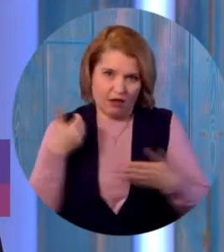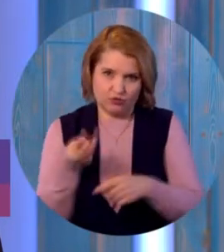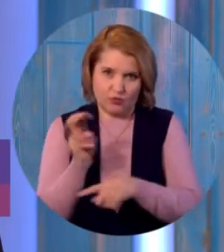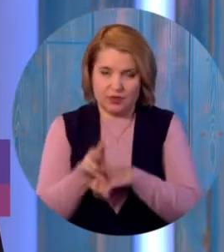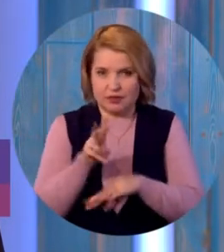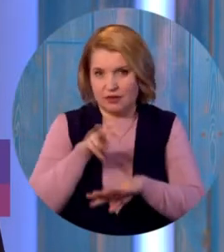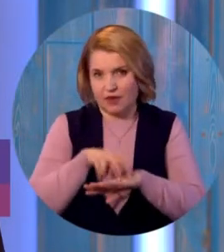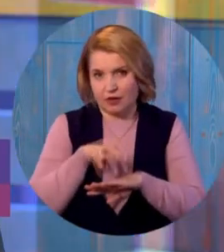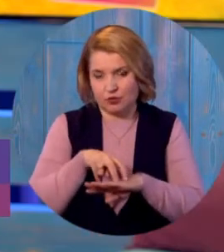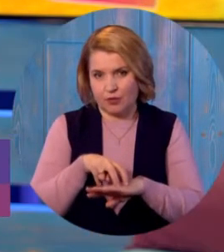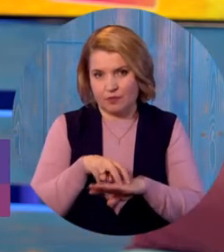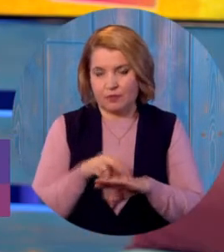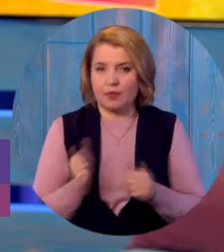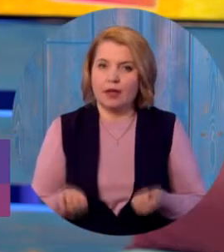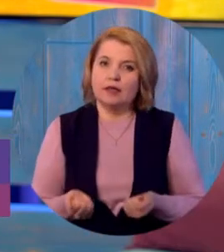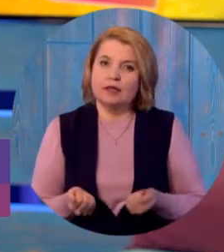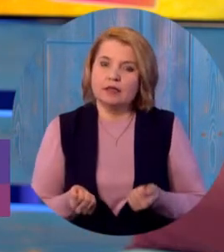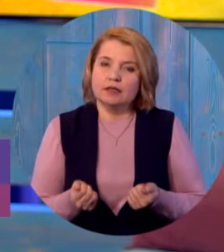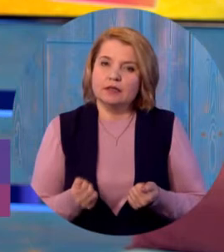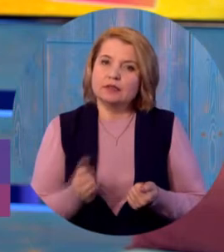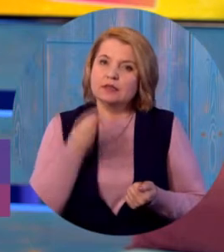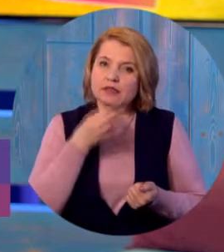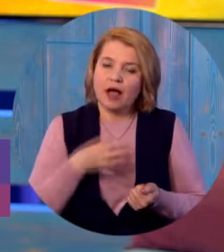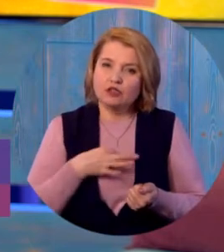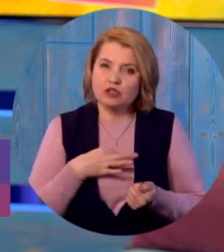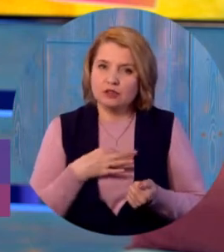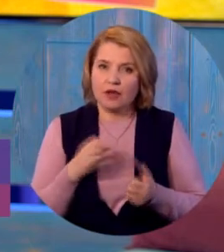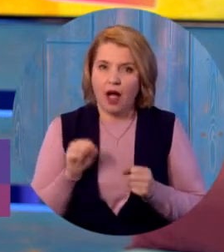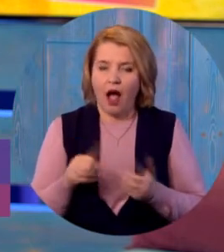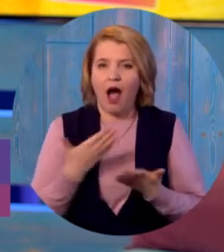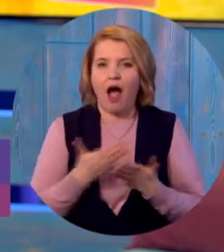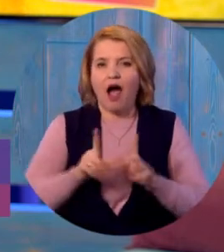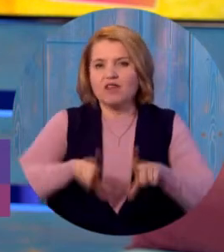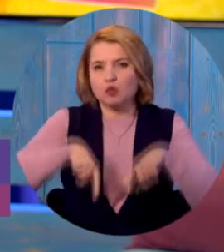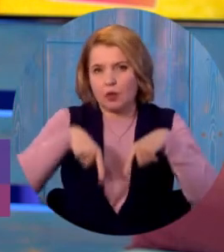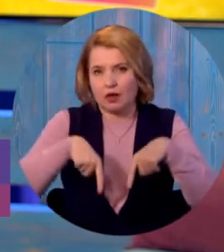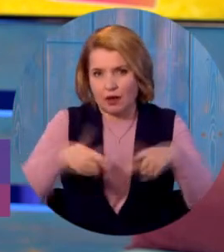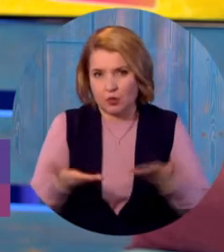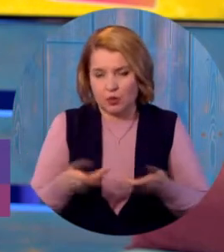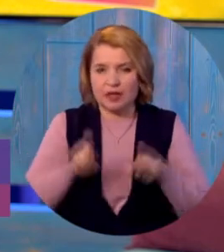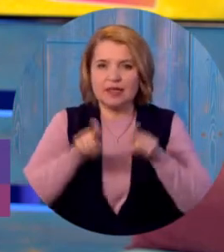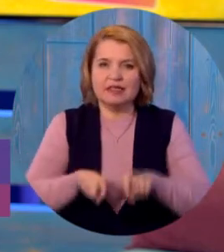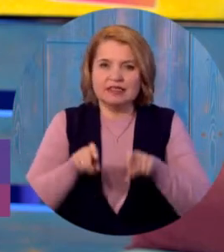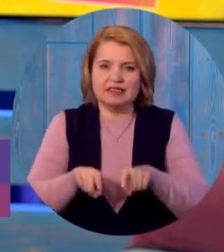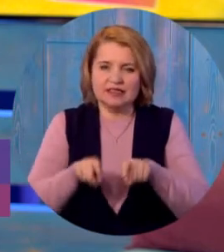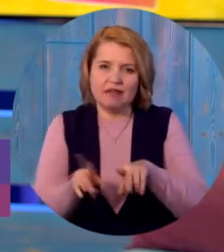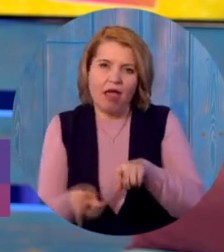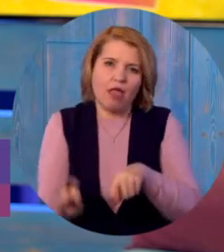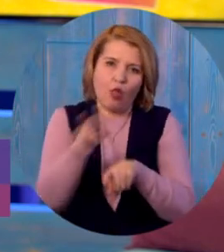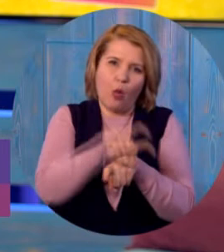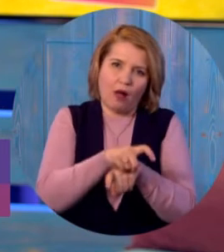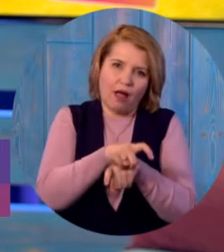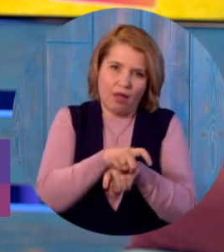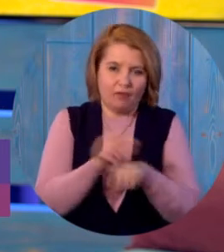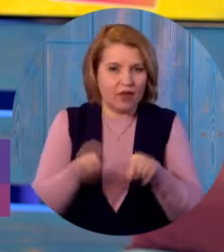заболевания. Прежде чем мы перейдем к лечению, Наталья Николаевна, скажите, пожалуйста, а вот высокие каблуки, сидение нога на ноги вообще тоже приводят к